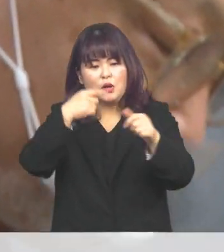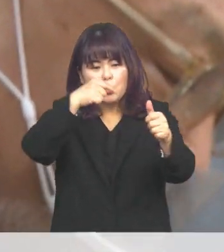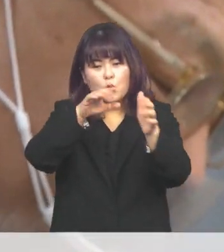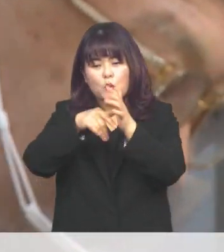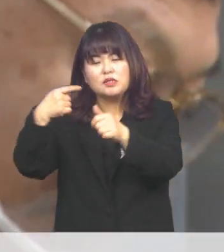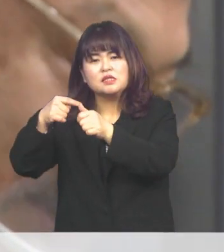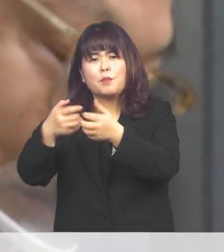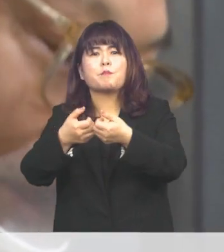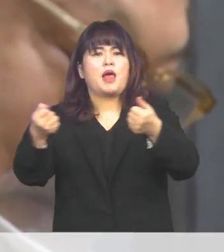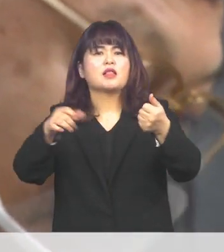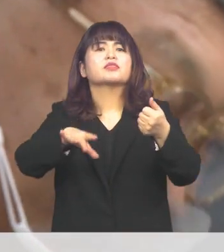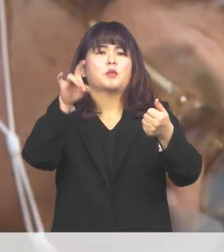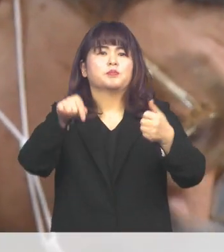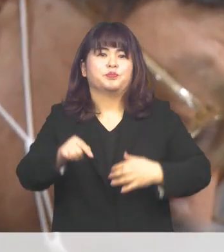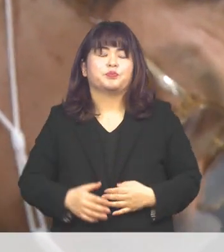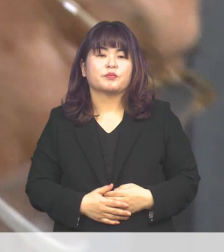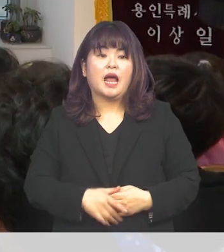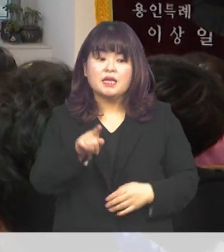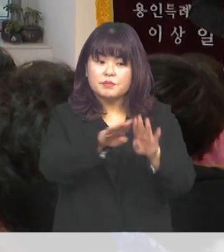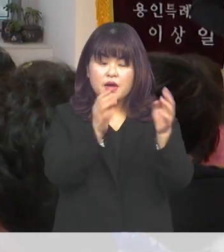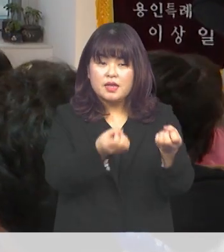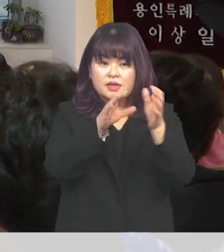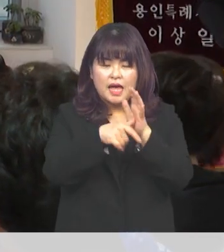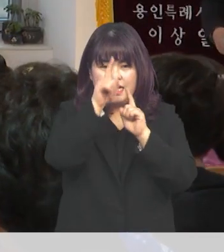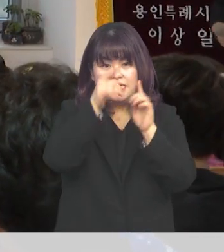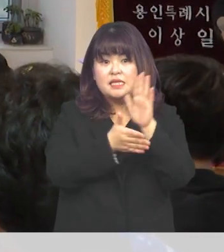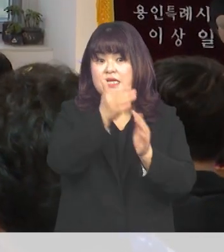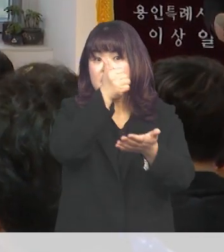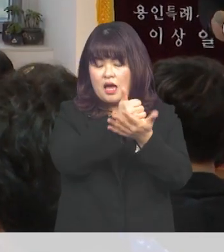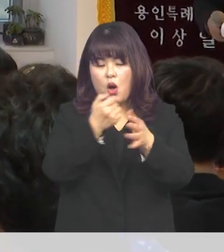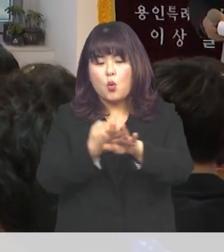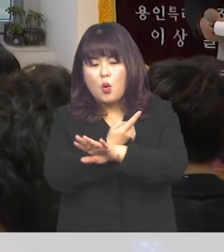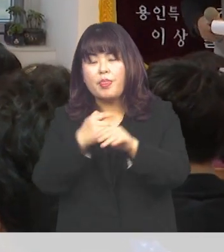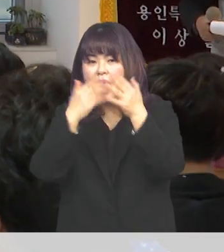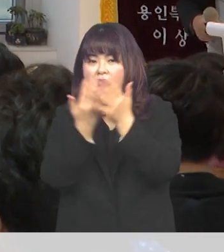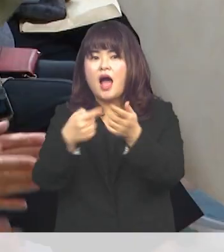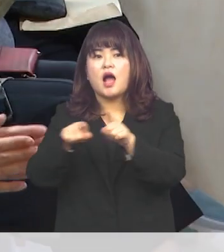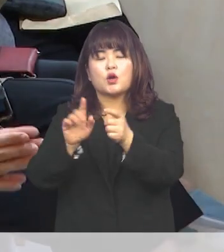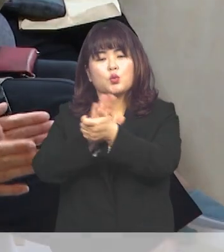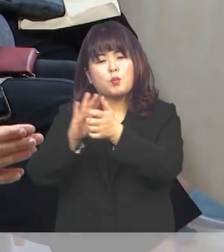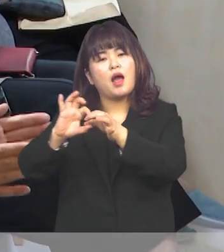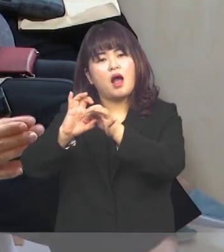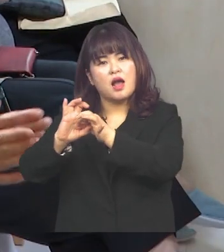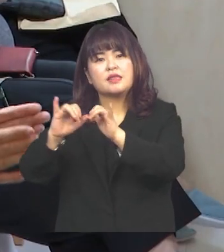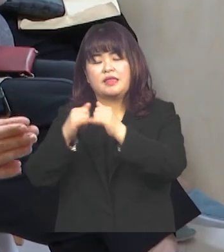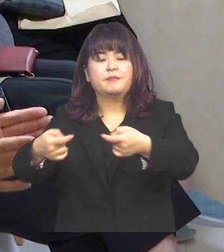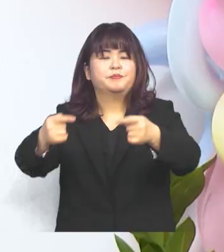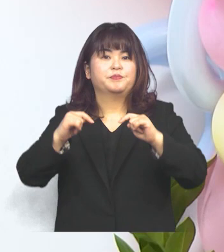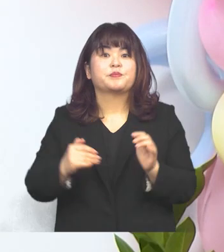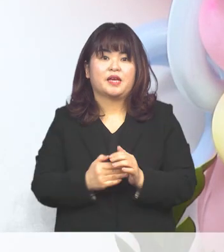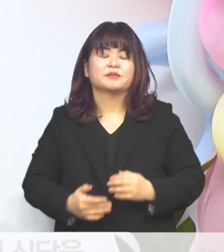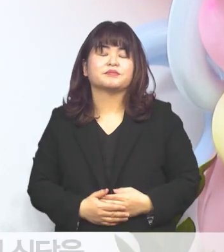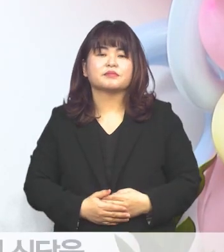분리된 최초의 시설입니다. 이날 개소식에는 이상일 용인특예시장과 다함께 돌봄센터 관계자들이 참석했습니다.